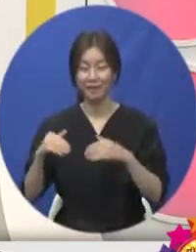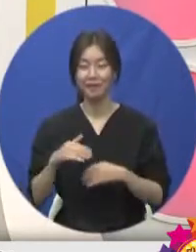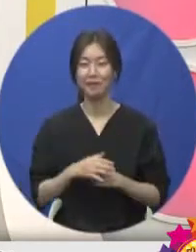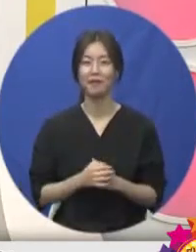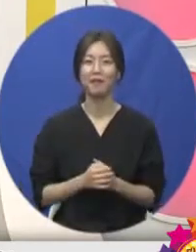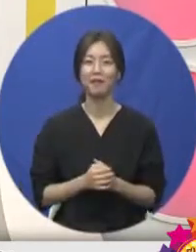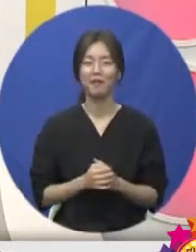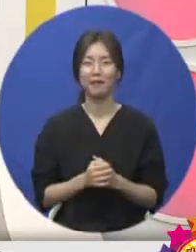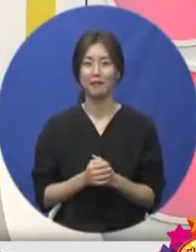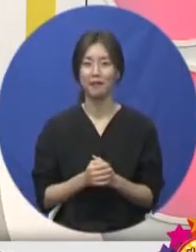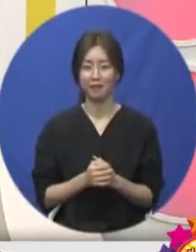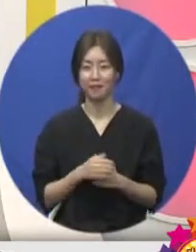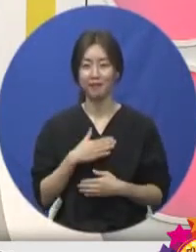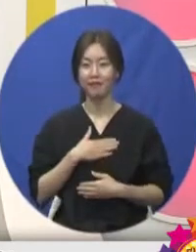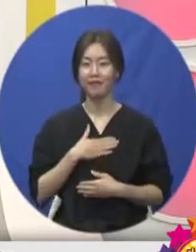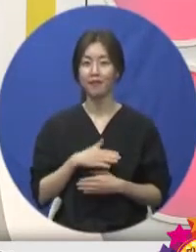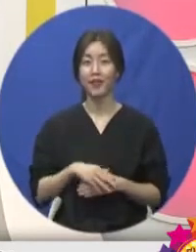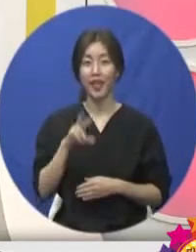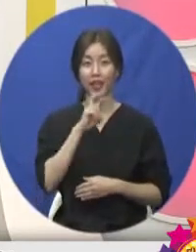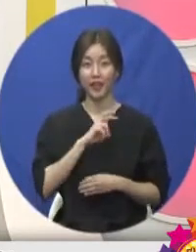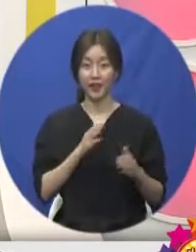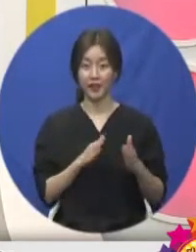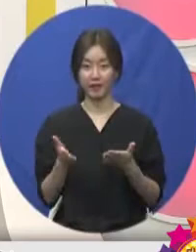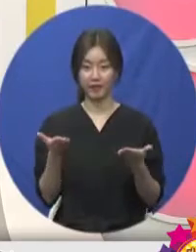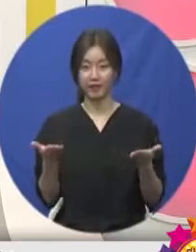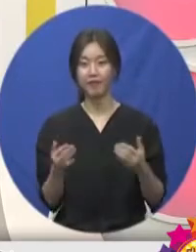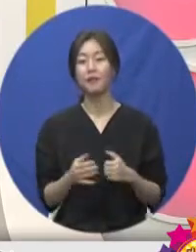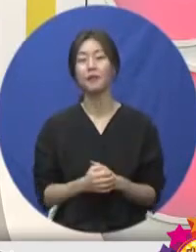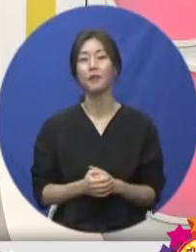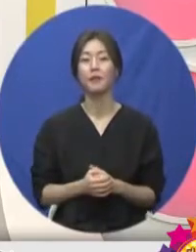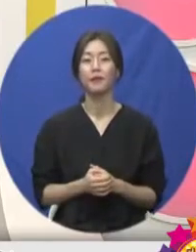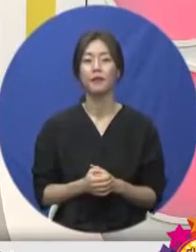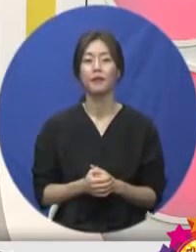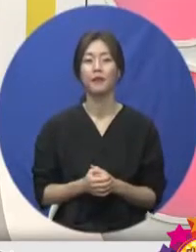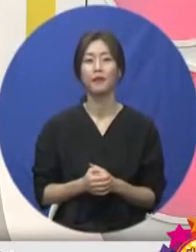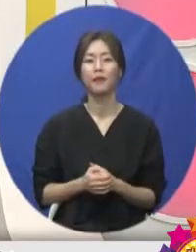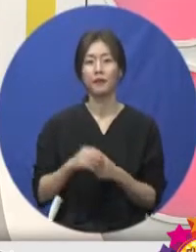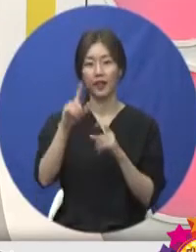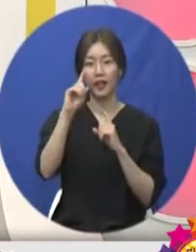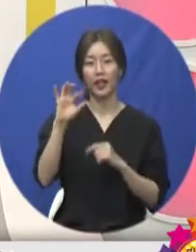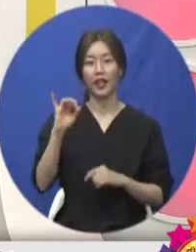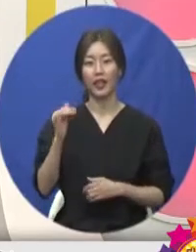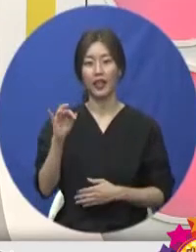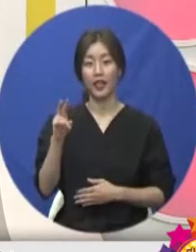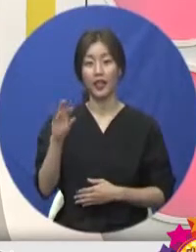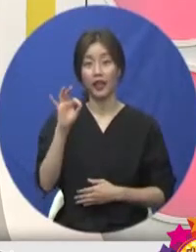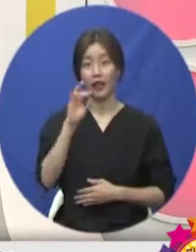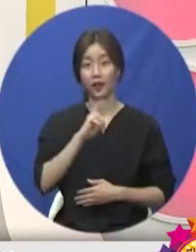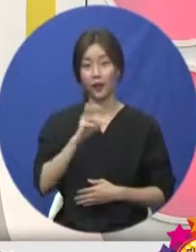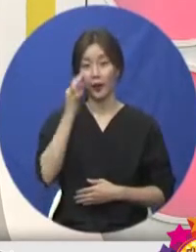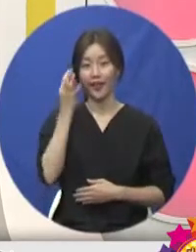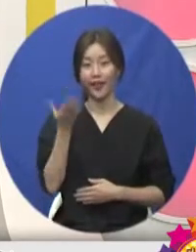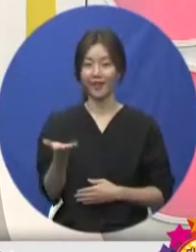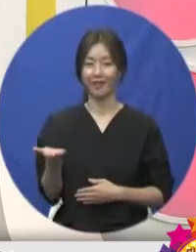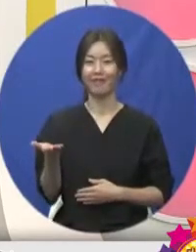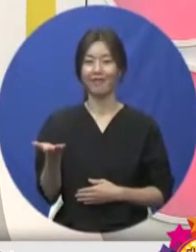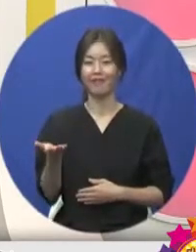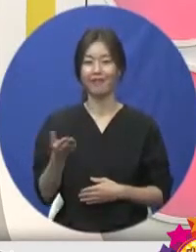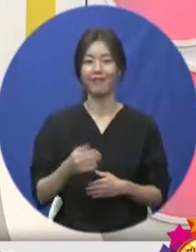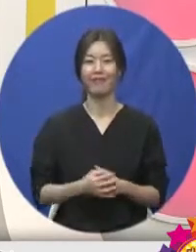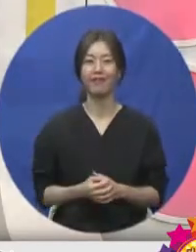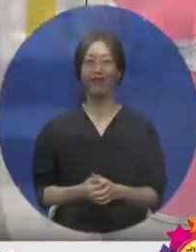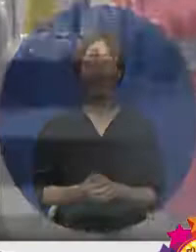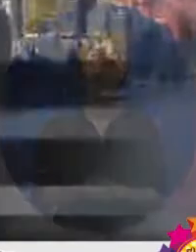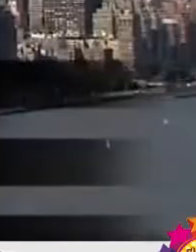될 겁니다. 네. 자, 노래 듣겠습니다. 네. 우리 강명 씨의 이은영님의 노래 들어볼까? 요!